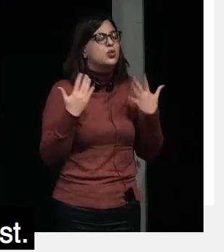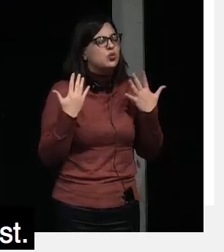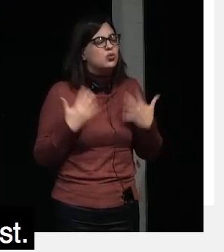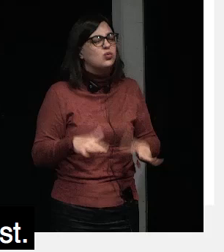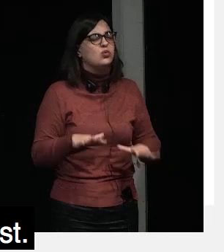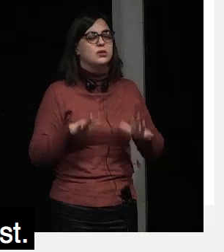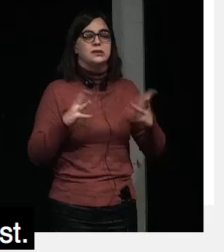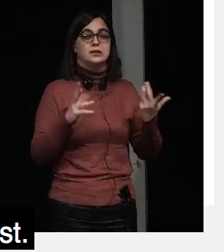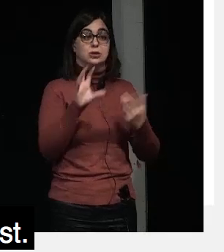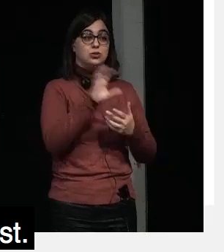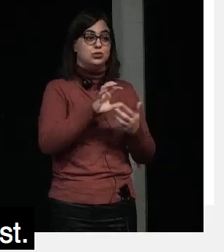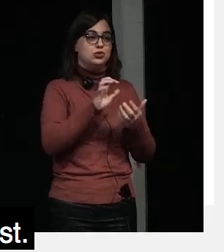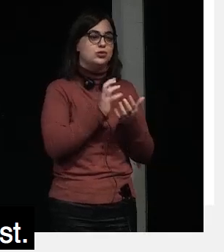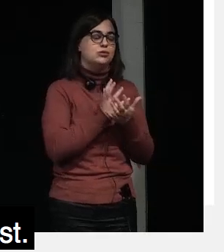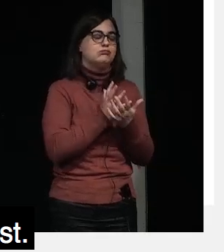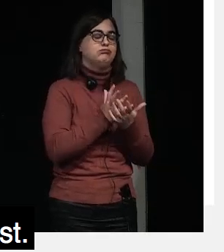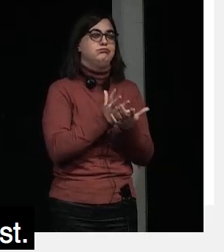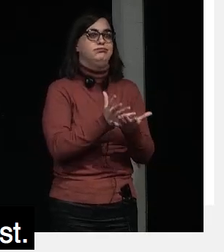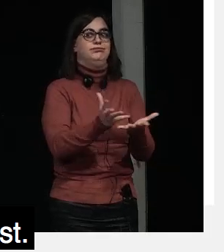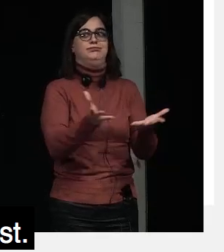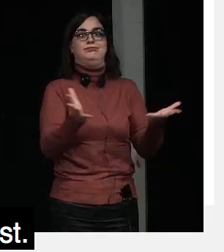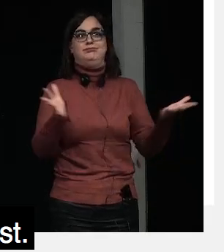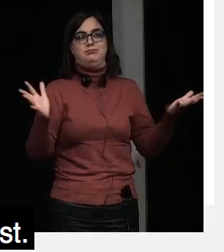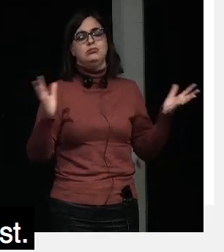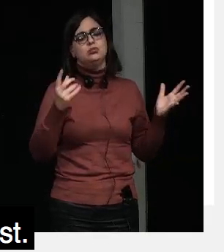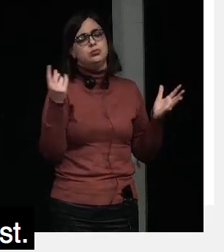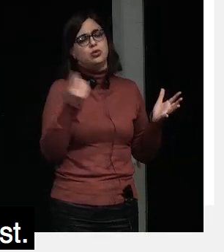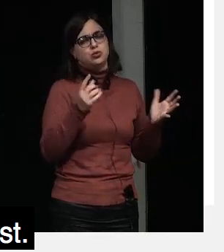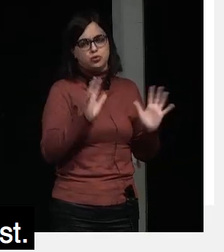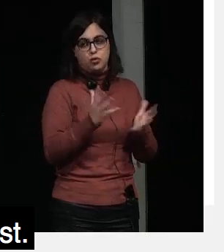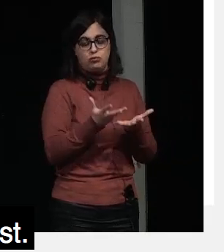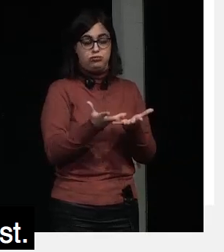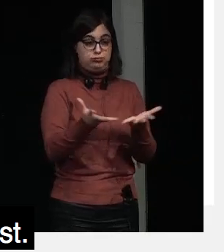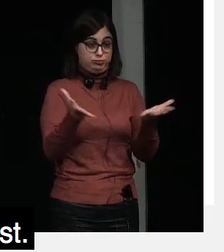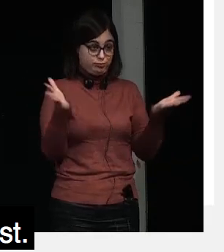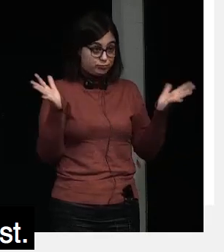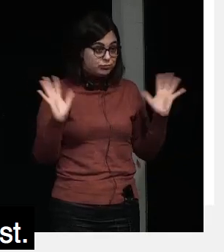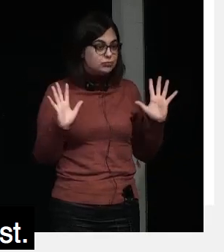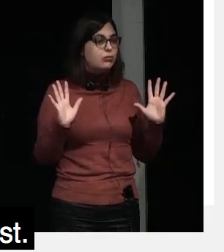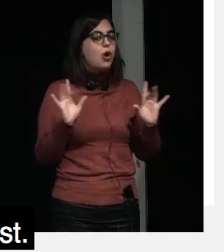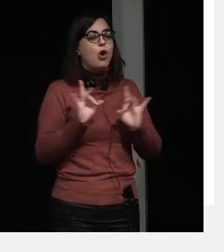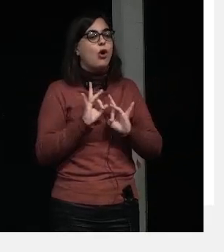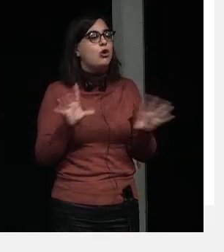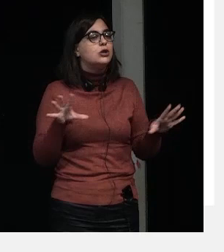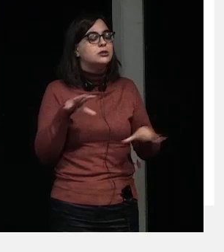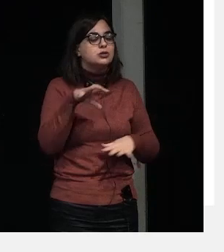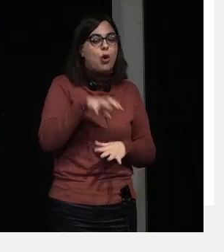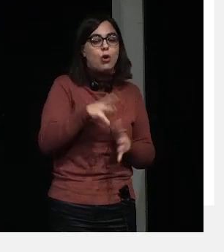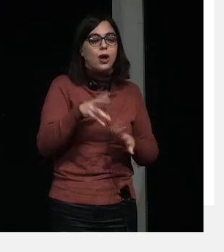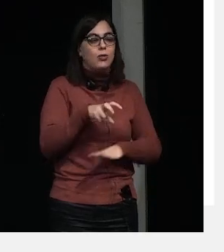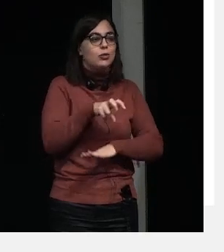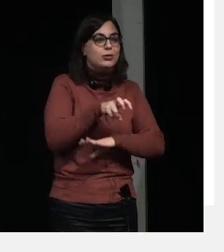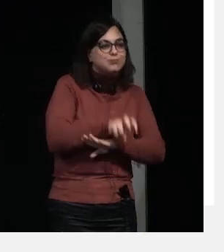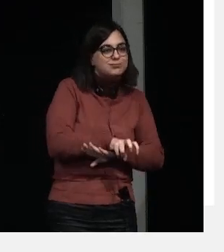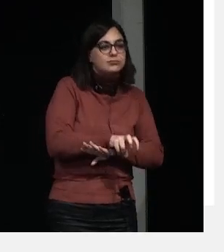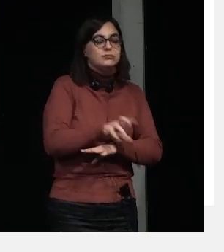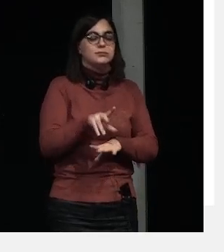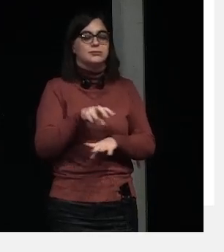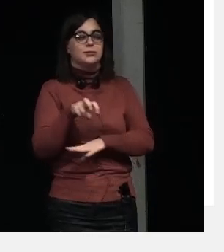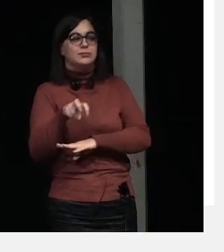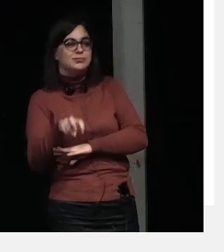μεγάλα, σχεδόν τα περισσότερα, και δεν έχουν χώρους να αυτοαποστάσω. Δεν έχουν χώρους να